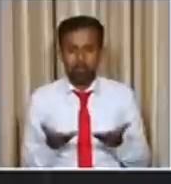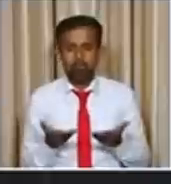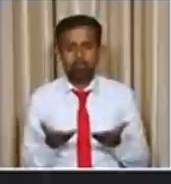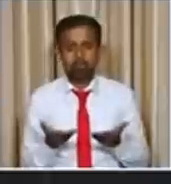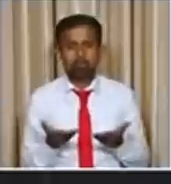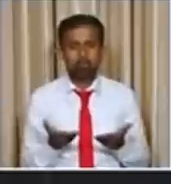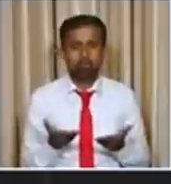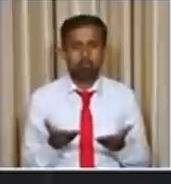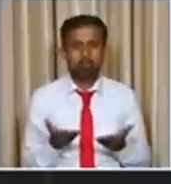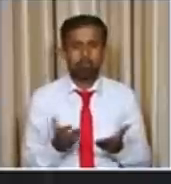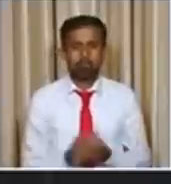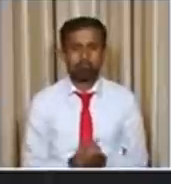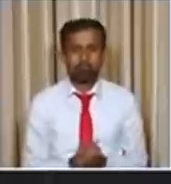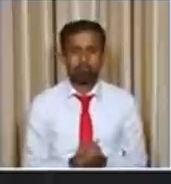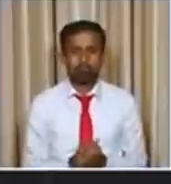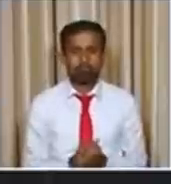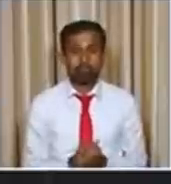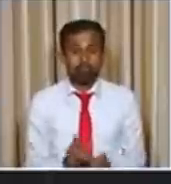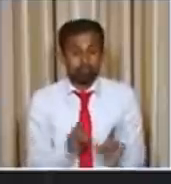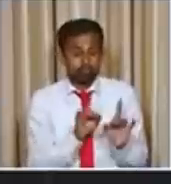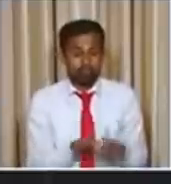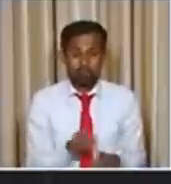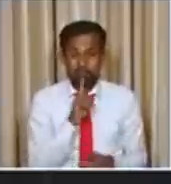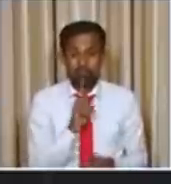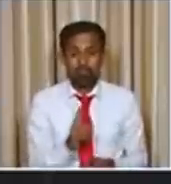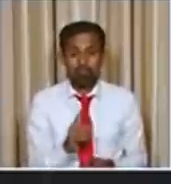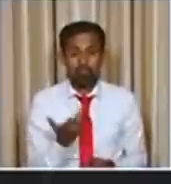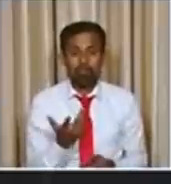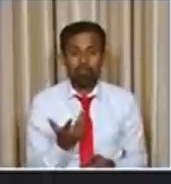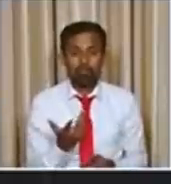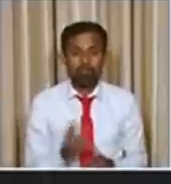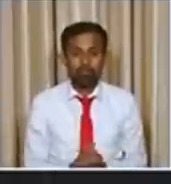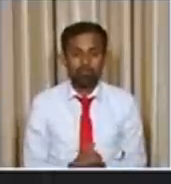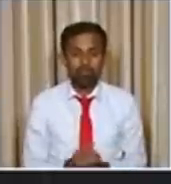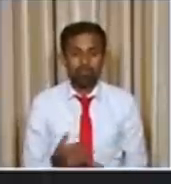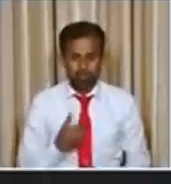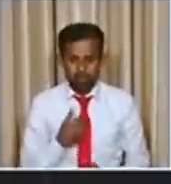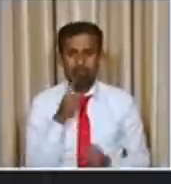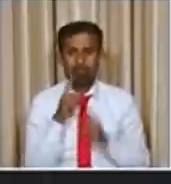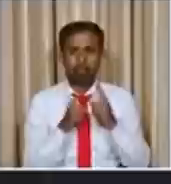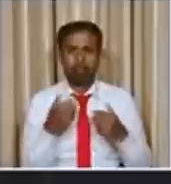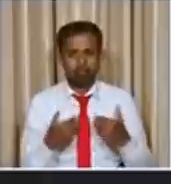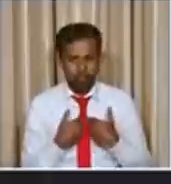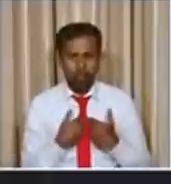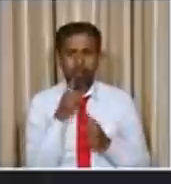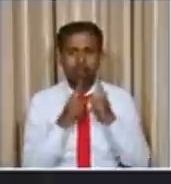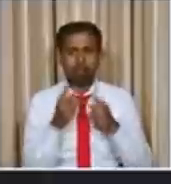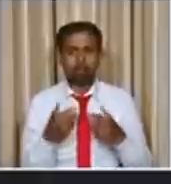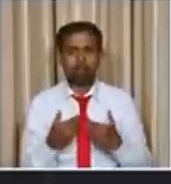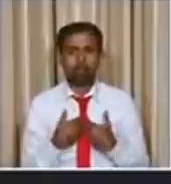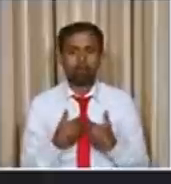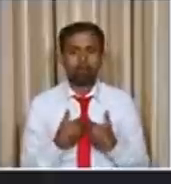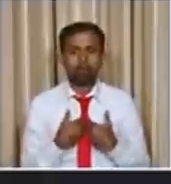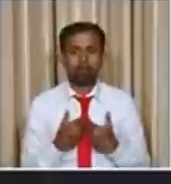நான் மைக் அப்படி கொடுக்கல தானே, உங்களுக்கு வேணுமன்னா மைக்க கொடுக்க மாட்டாங்க. நான் தானே பேசுறது, நான் தானே பேசுறது.